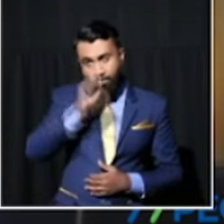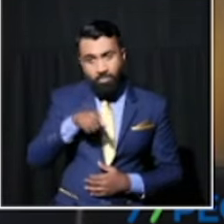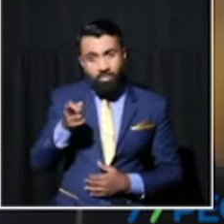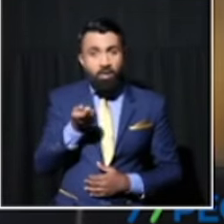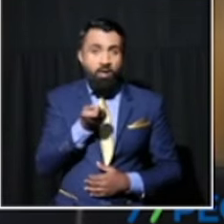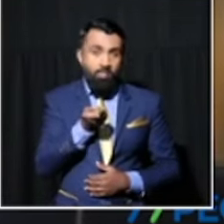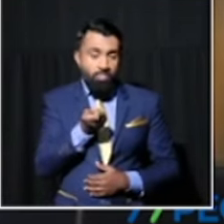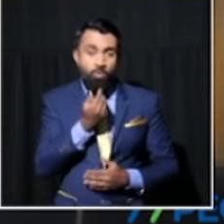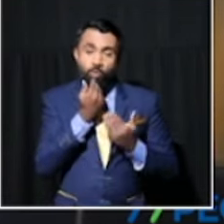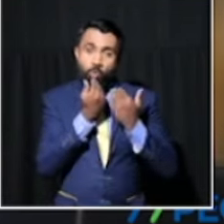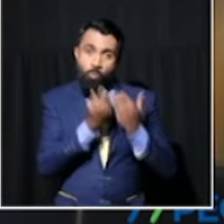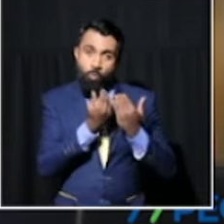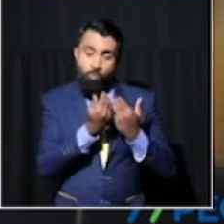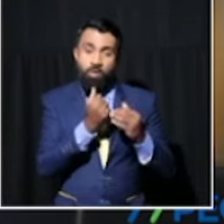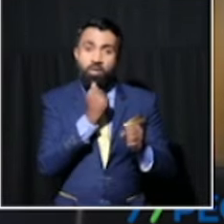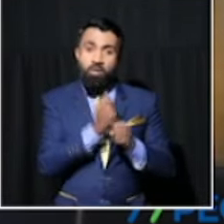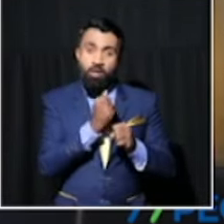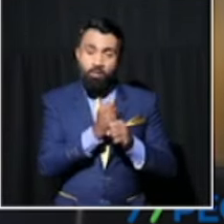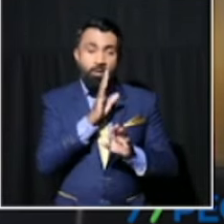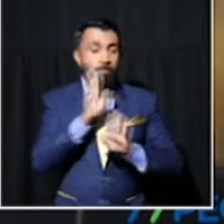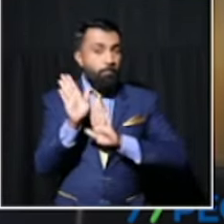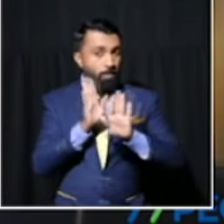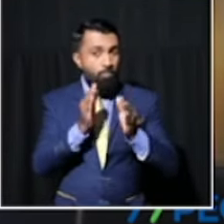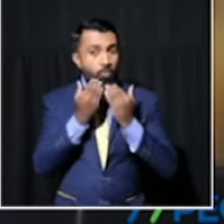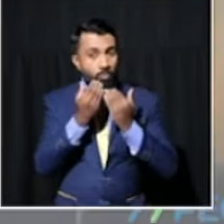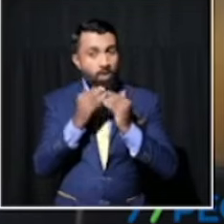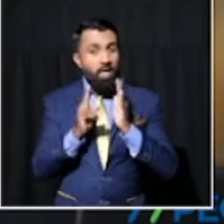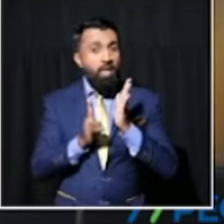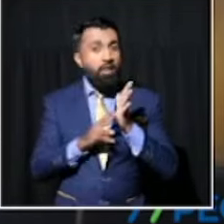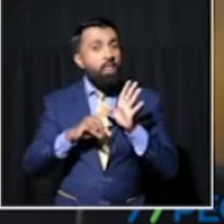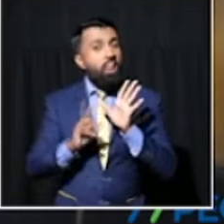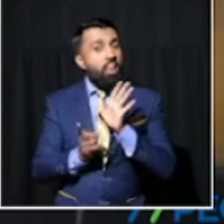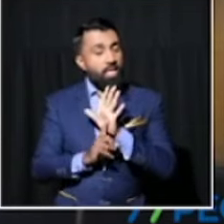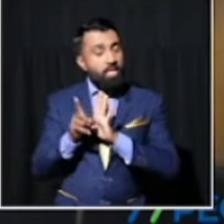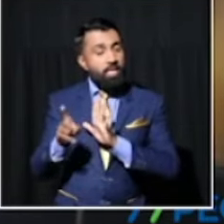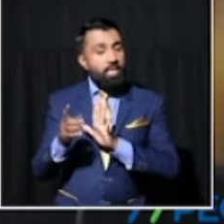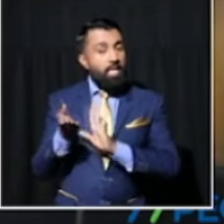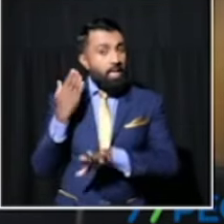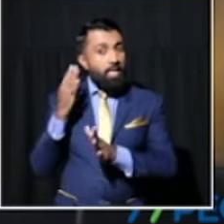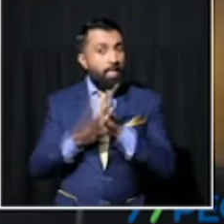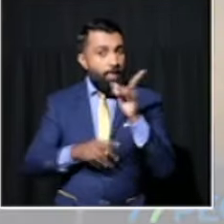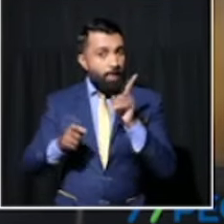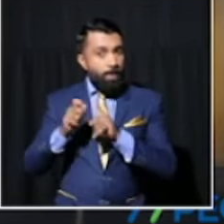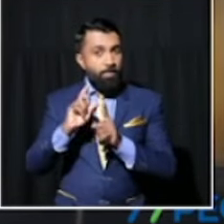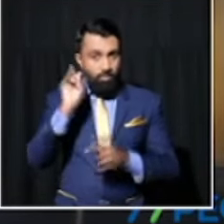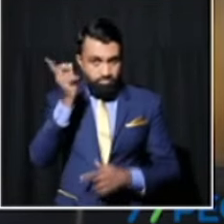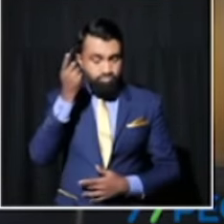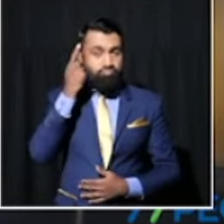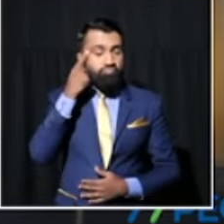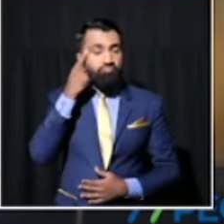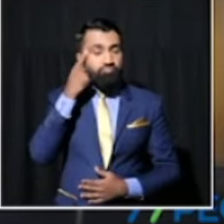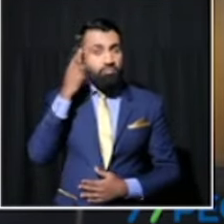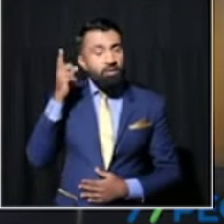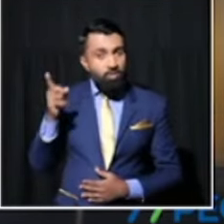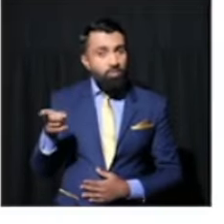පිළිබඳ උපදෙස් දුන්නේ රාජ්‍ය පාලනය පිළිබඳ උපදෙස් දුන්නේ නාලක් ගොඩහේව මන්ත්‍රීතුමා. ඒවකට ඇමතිතුමා ඒක රහසක් නෙවෙයි අපි ඔක්කොම පිළිගන්නවා. එතකොට එතුමාත් ගිහිල්ලා